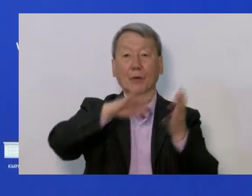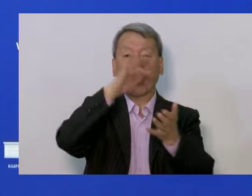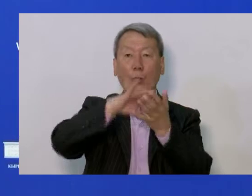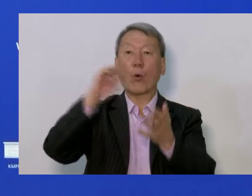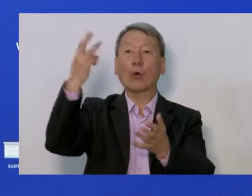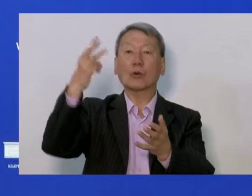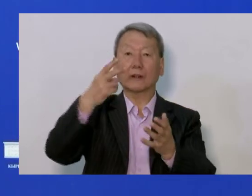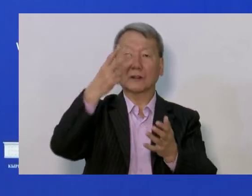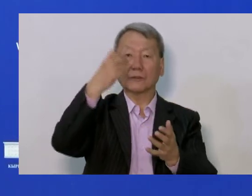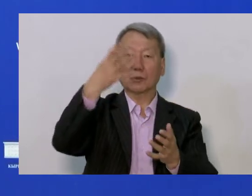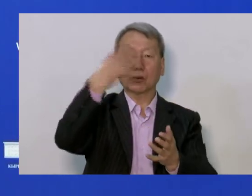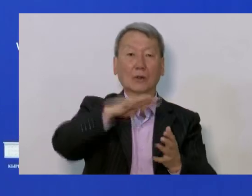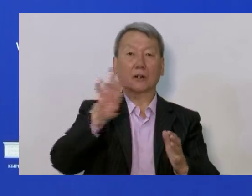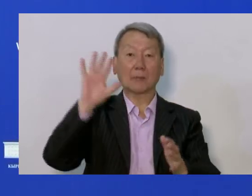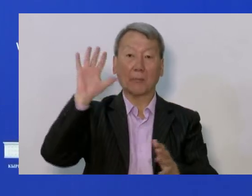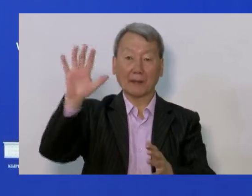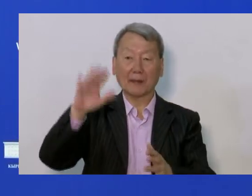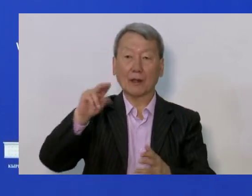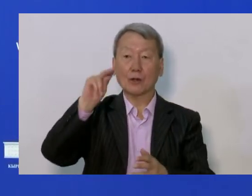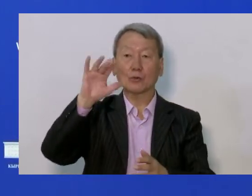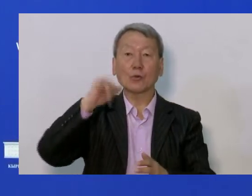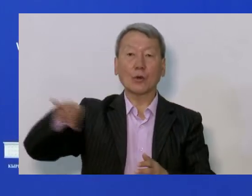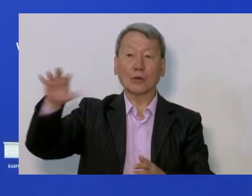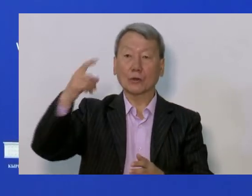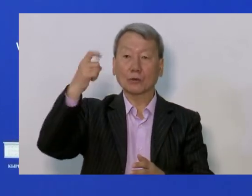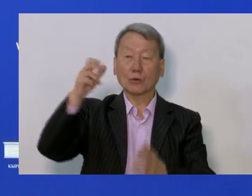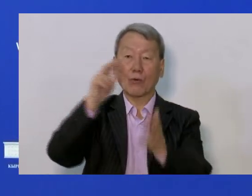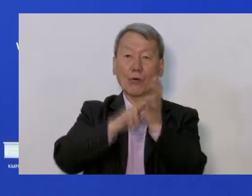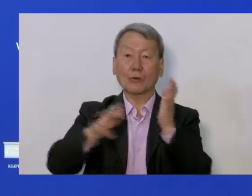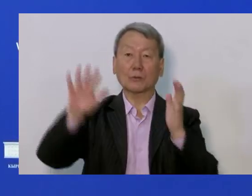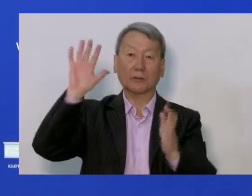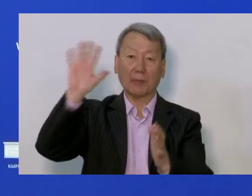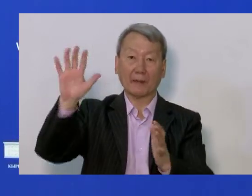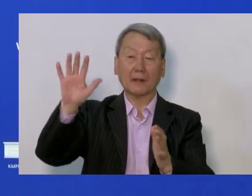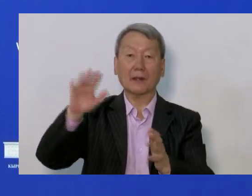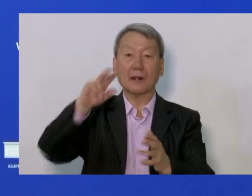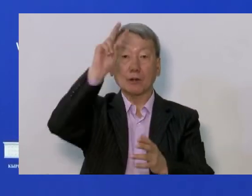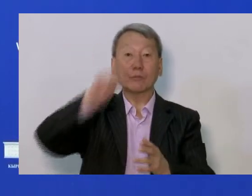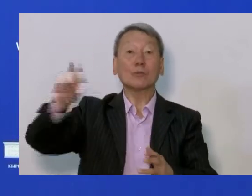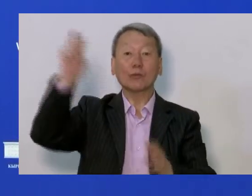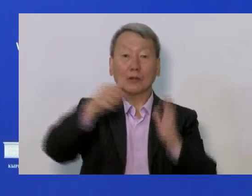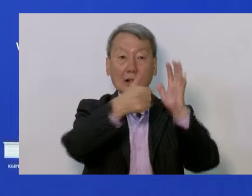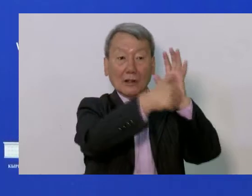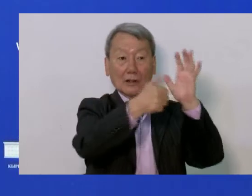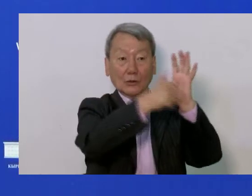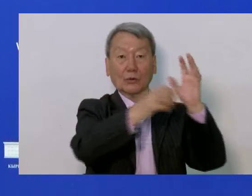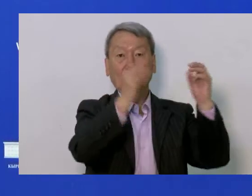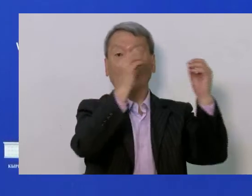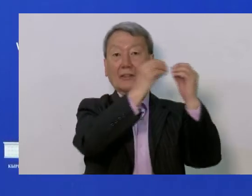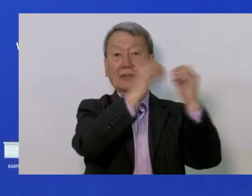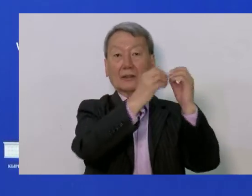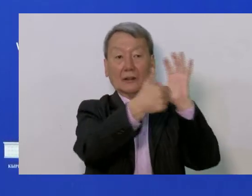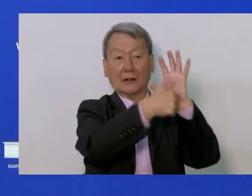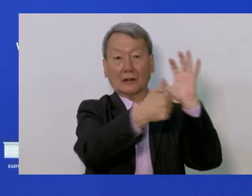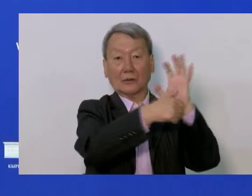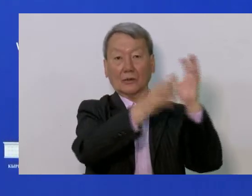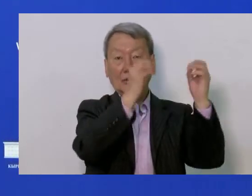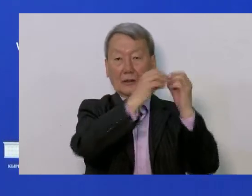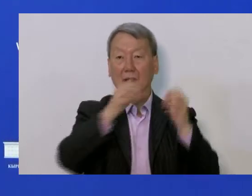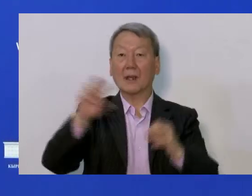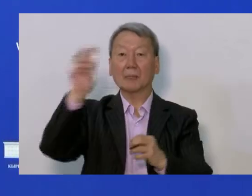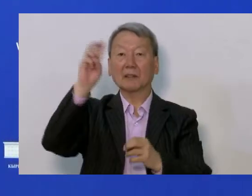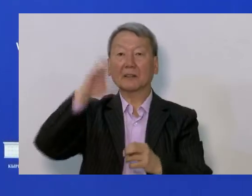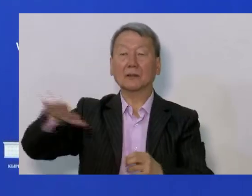городе Ош 245, в Чуйской области 185, в Бишкеке 610 случаев, в Баткенской